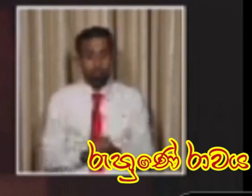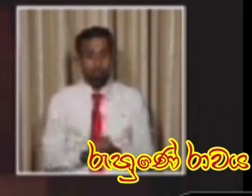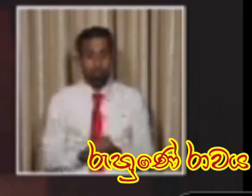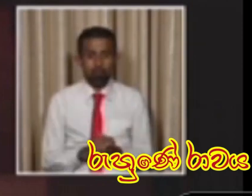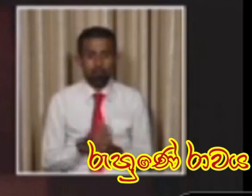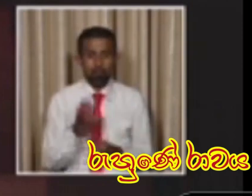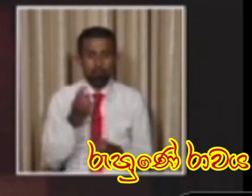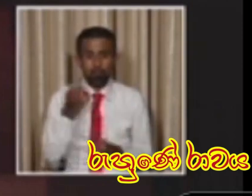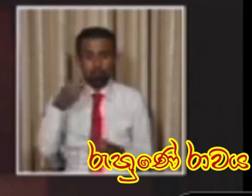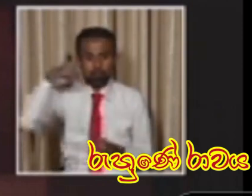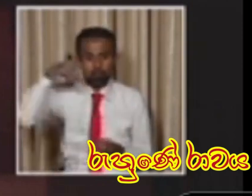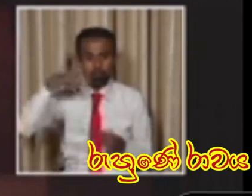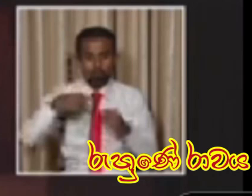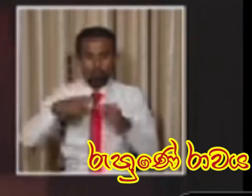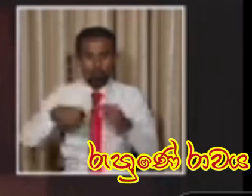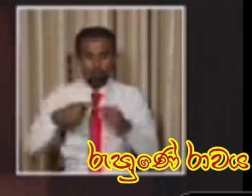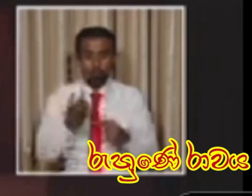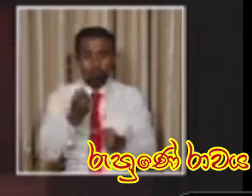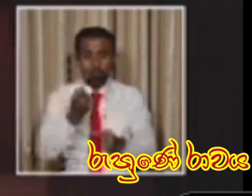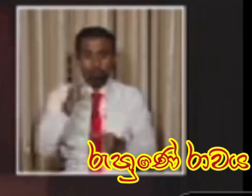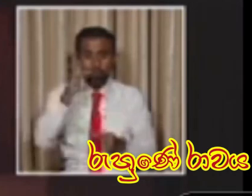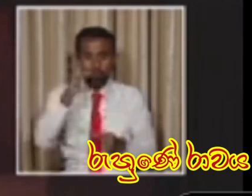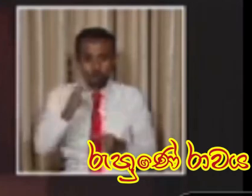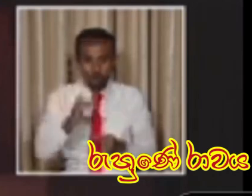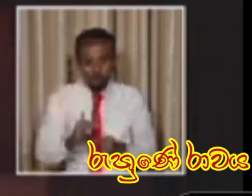විදුලි ඒකකයකට අය කරන ප්‍රමාණය අඩුම